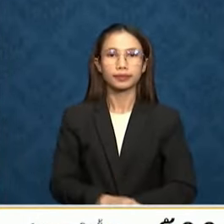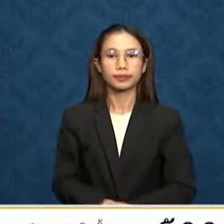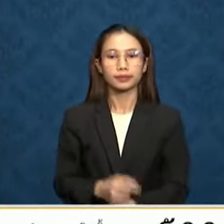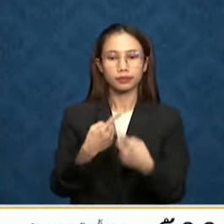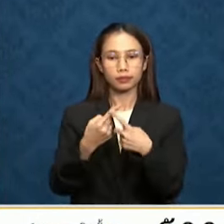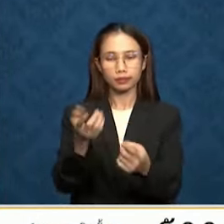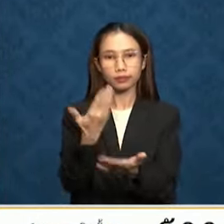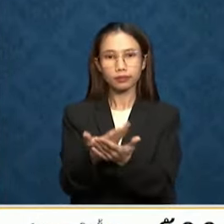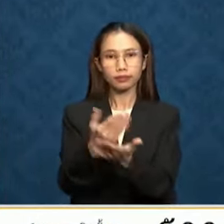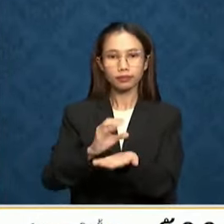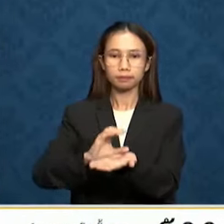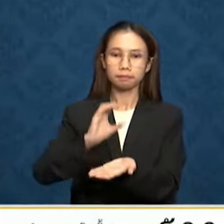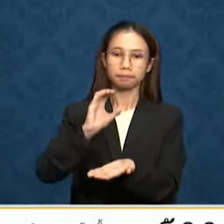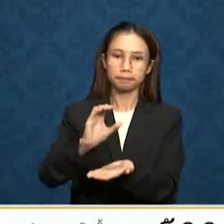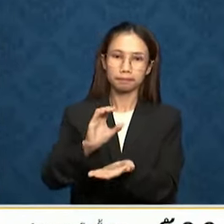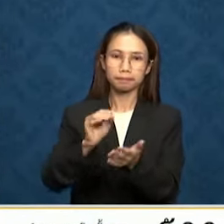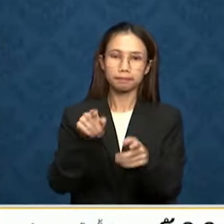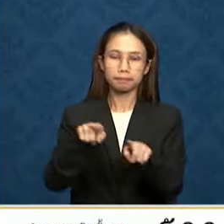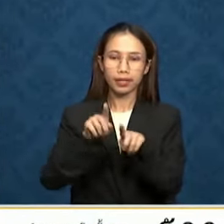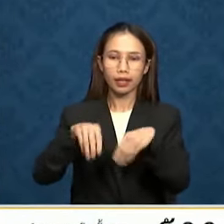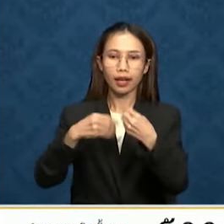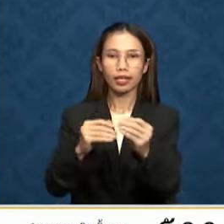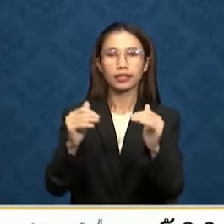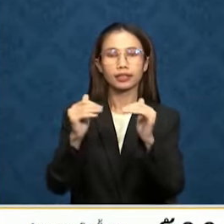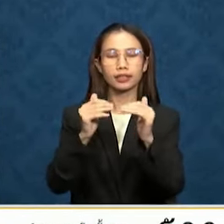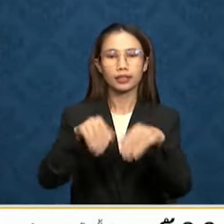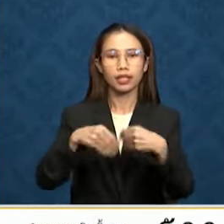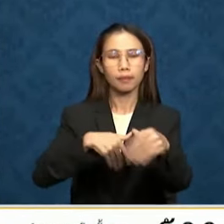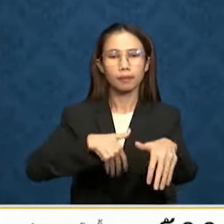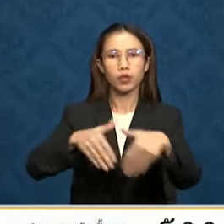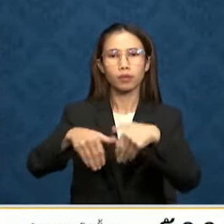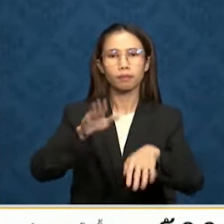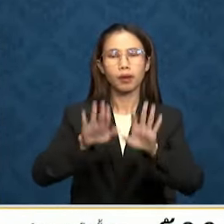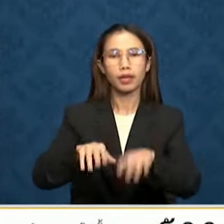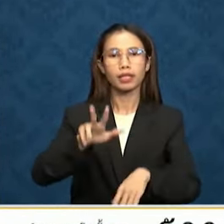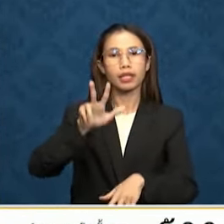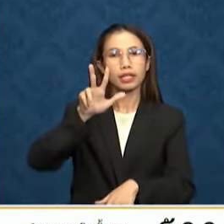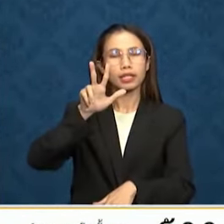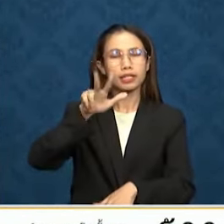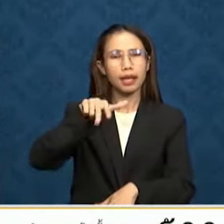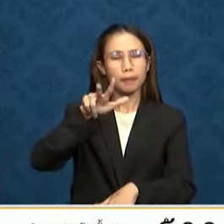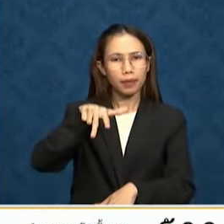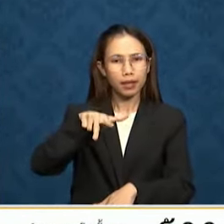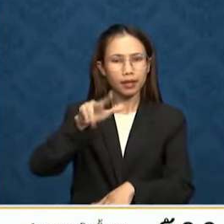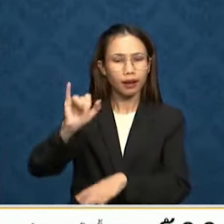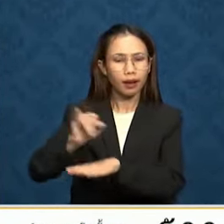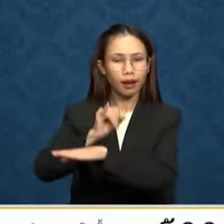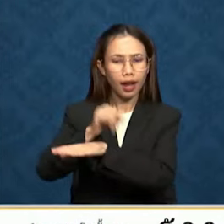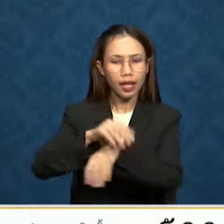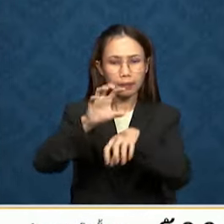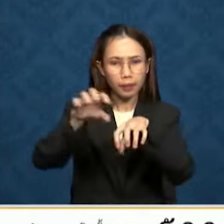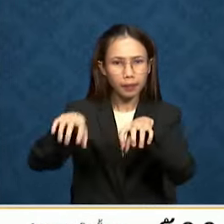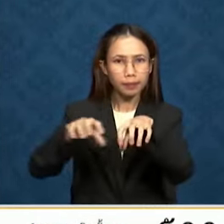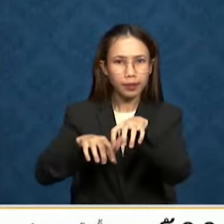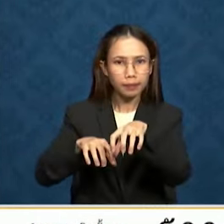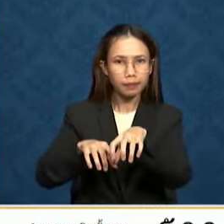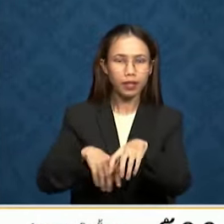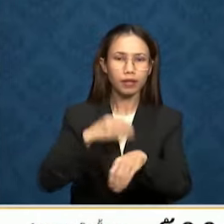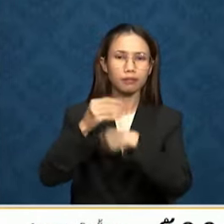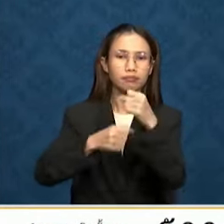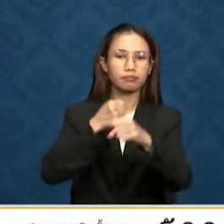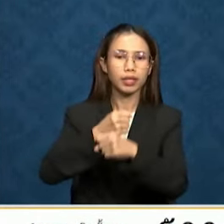งบประมาณที่พิสูจน์สิทธิ์ให้พ่อแม่พี่น้องประชาชนเนี่ยปีละประมาณ3,000แปลงเท่านั้นนะคะแล้วก็จะเป็นแบบนี้ทุก